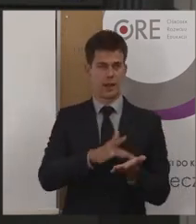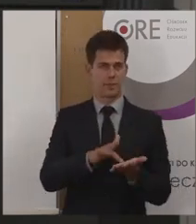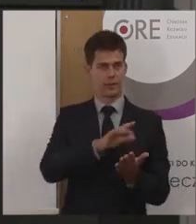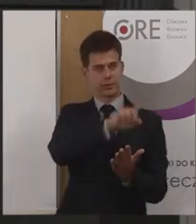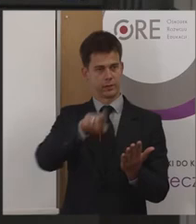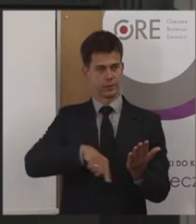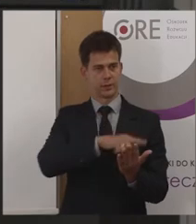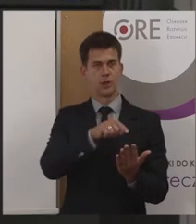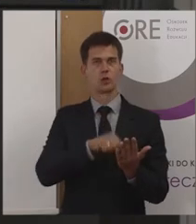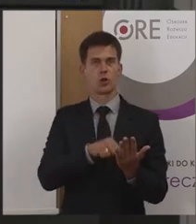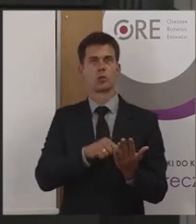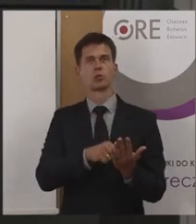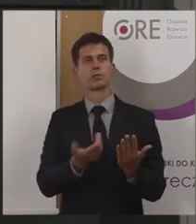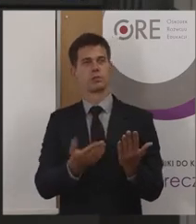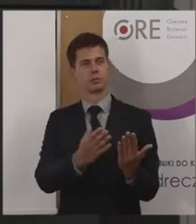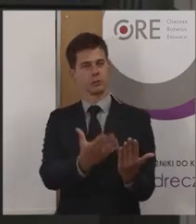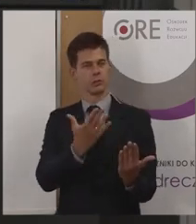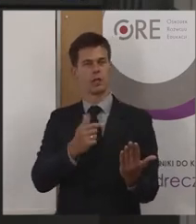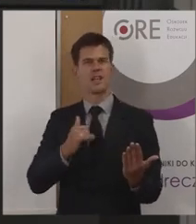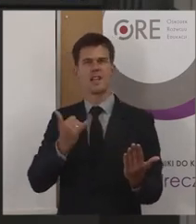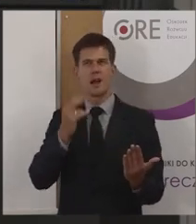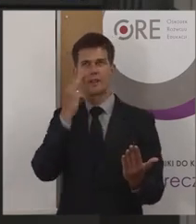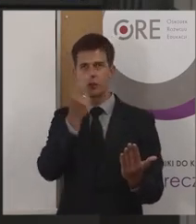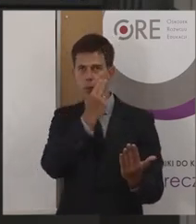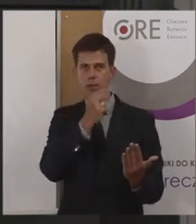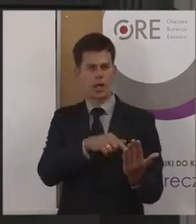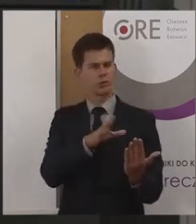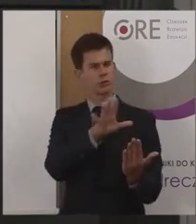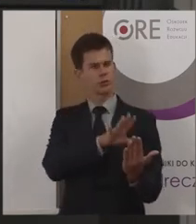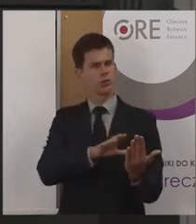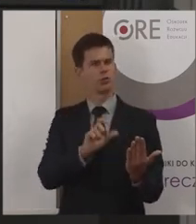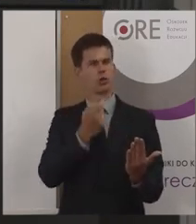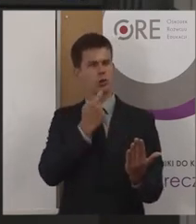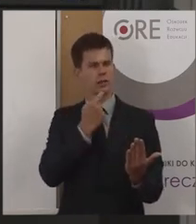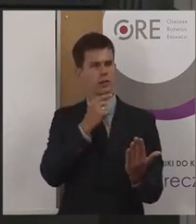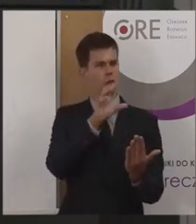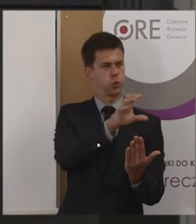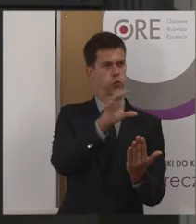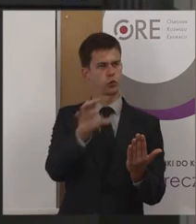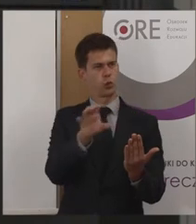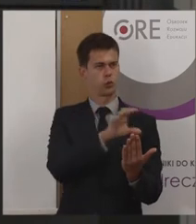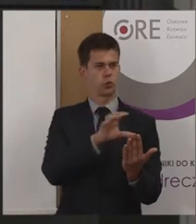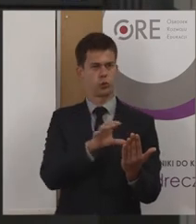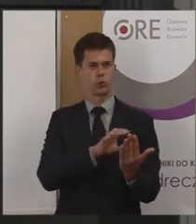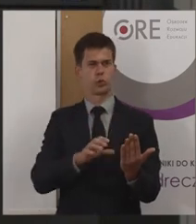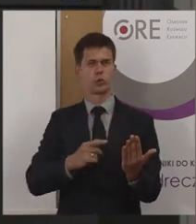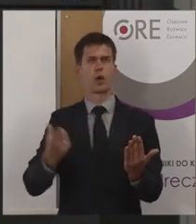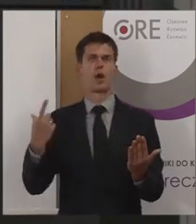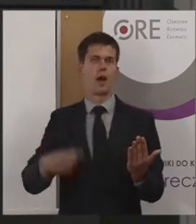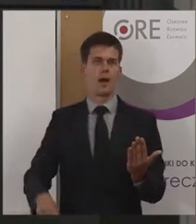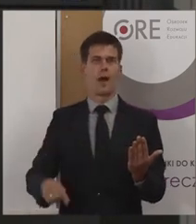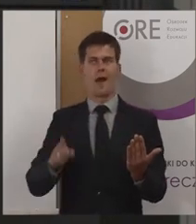Nie przekażemy grafiki, są tu dużo lepsi specjaliści od tyflografiki ode mnie, więc jakby no w tym temacie się nie